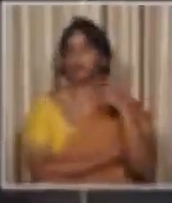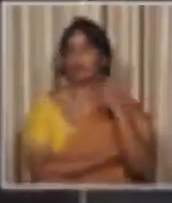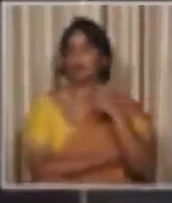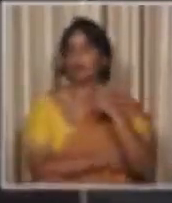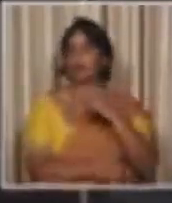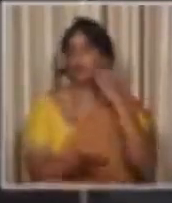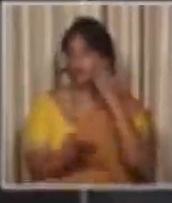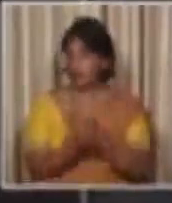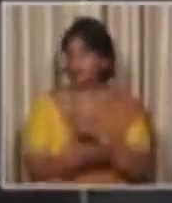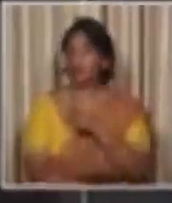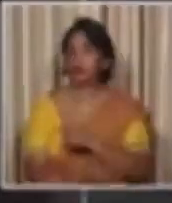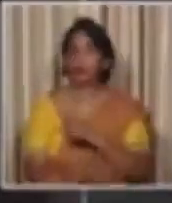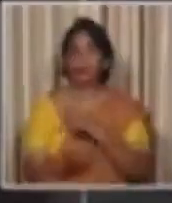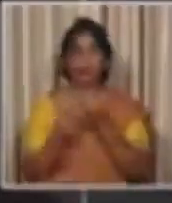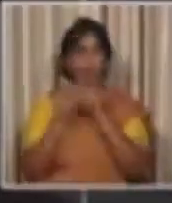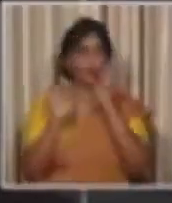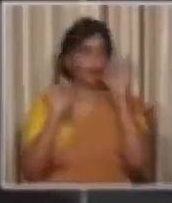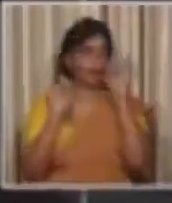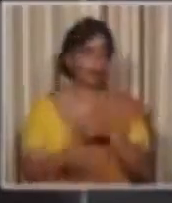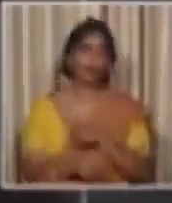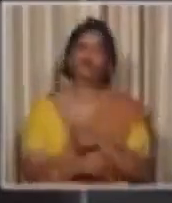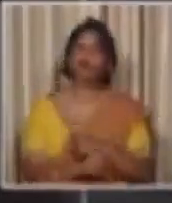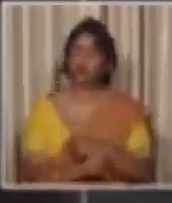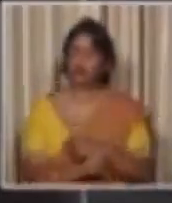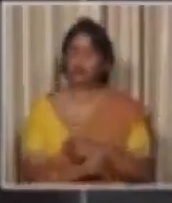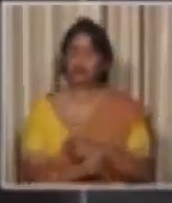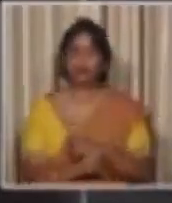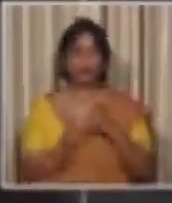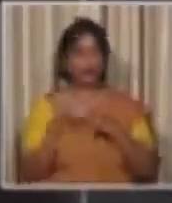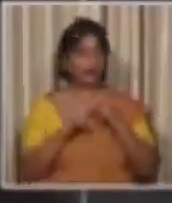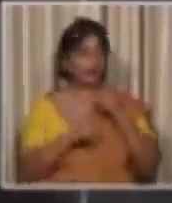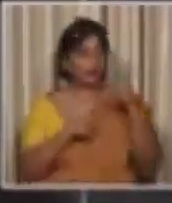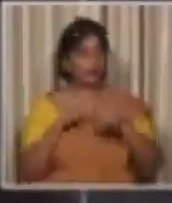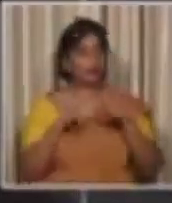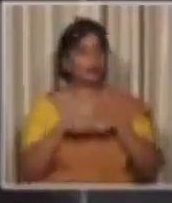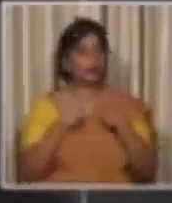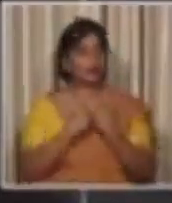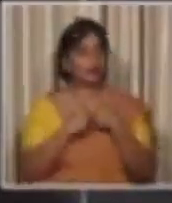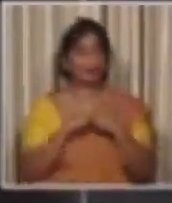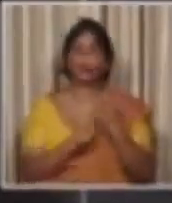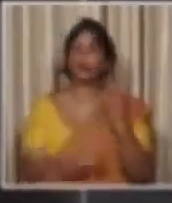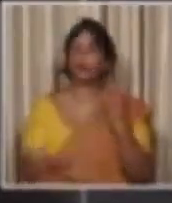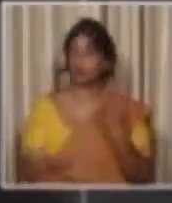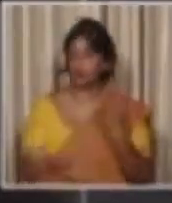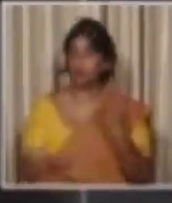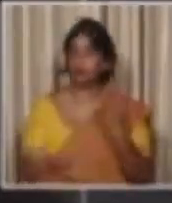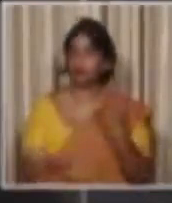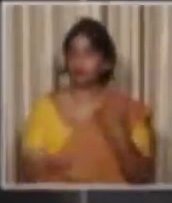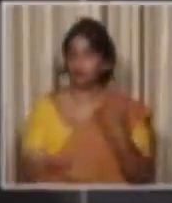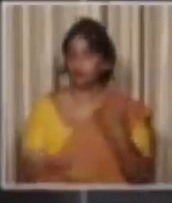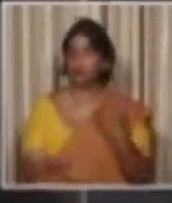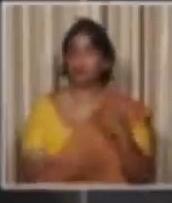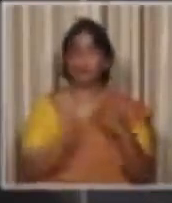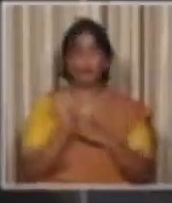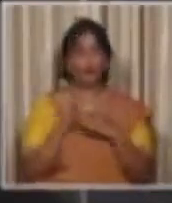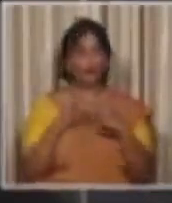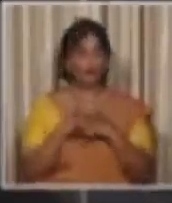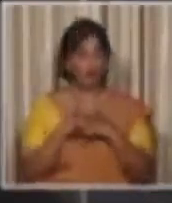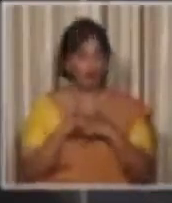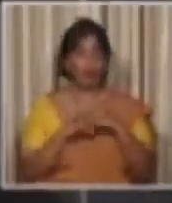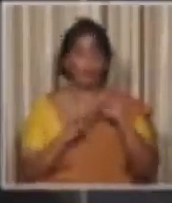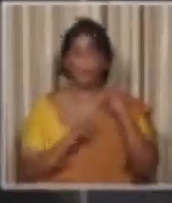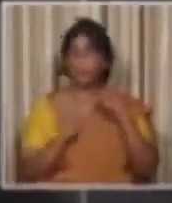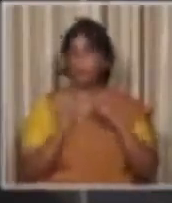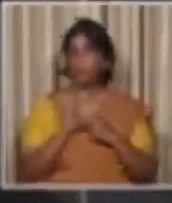නතර කරන්න තමයි මේක විවෘත කරලා නැත්තේ. ඒ නිසා ඉල්ලුම්කරු සමාගම් 3ක් දැනට මේ මෙගවට් 50